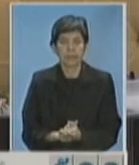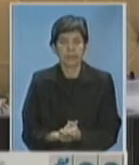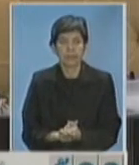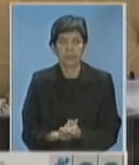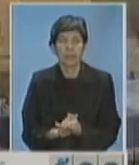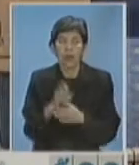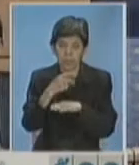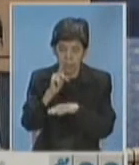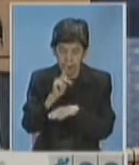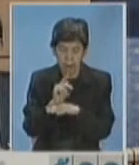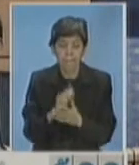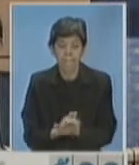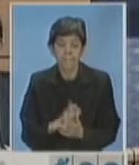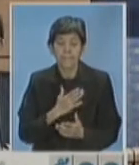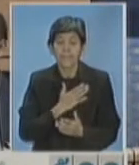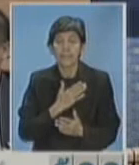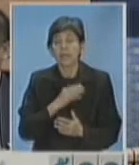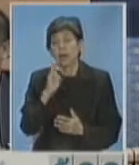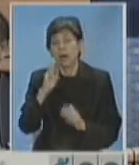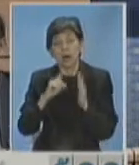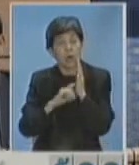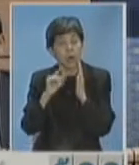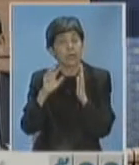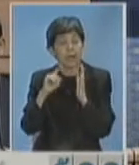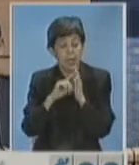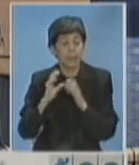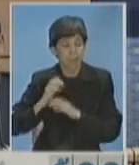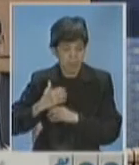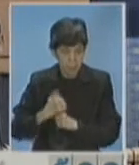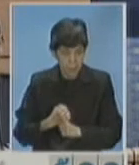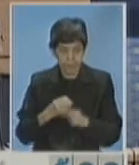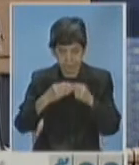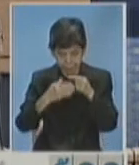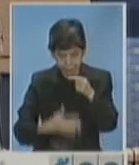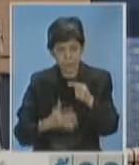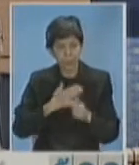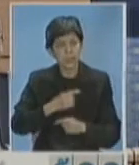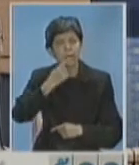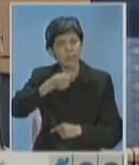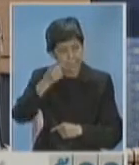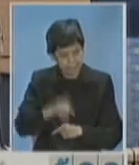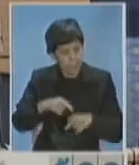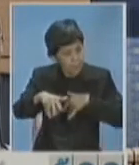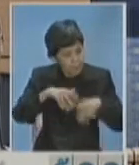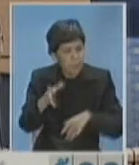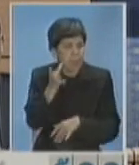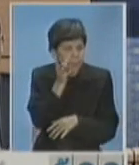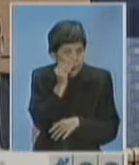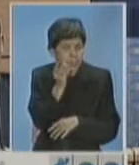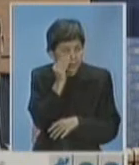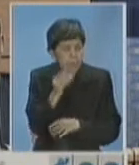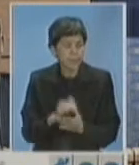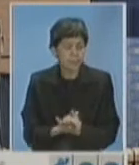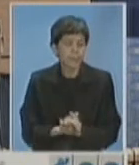ท่านประธานที่เคารพกระผมวัชระเพชรทองบัญชีรายชื่อประชาธิปัตย์ผมพูดความจริงให้พี่น้องประชาชนได้ฟังกันทั้งประเทศ